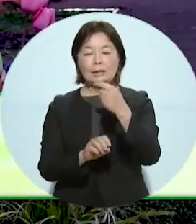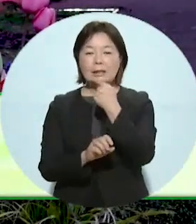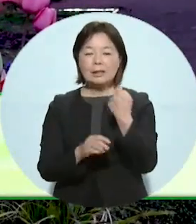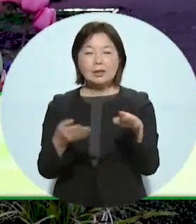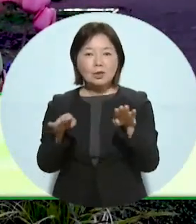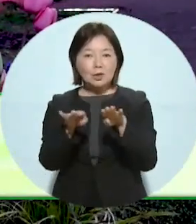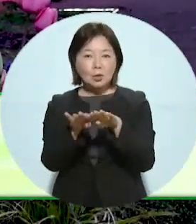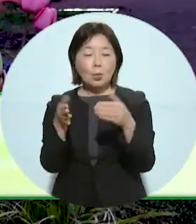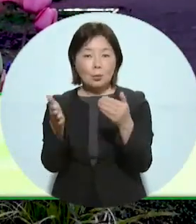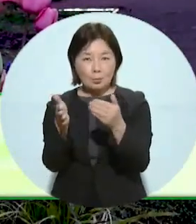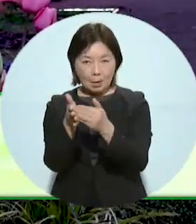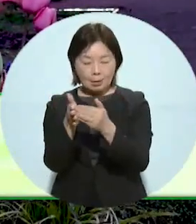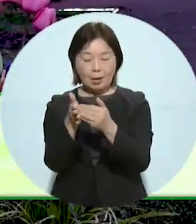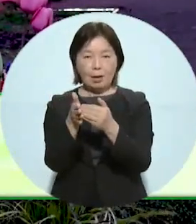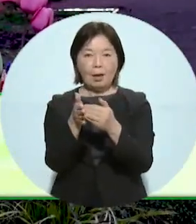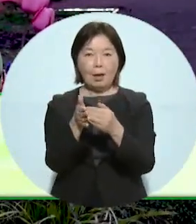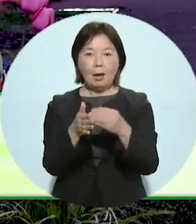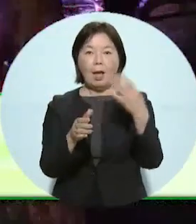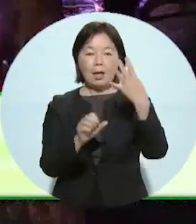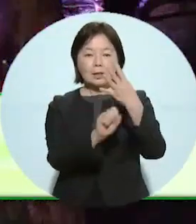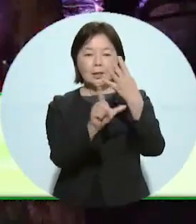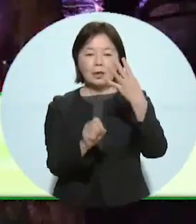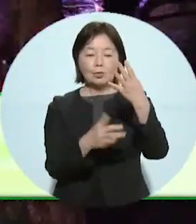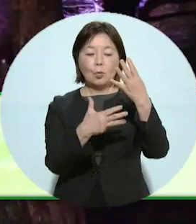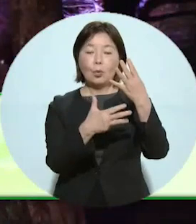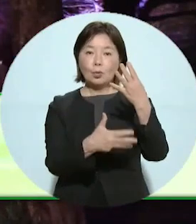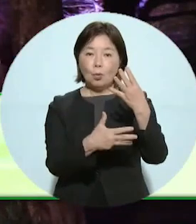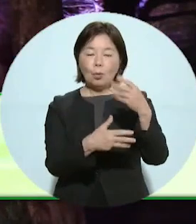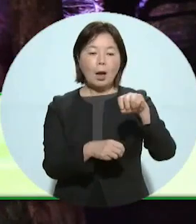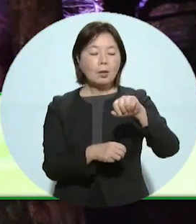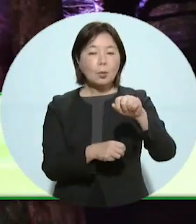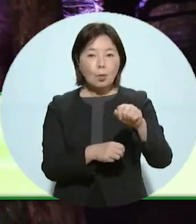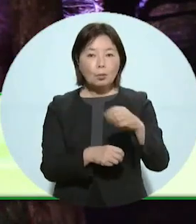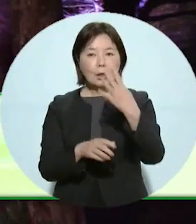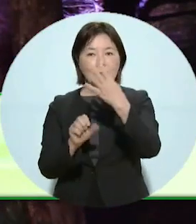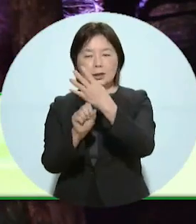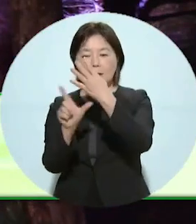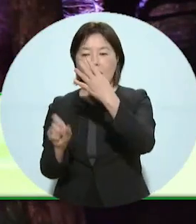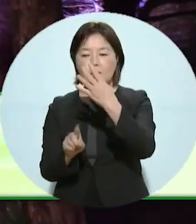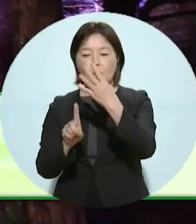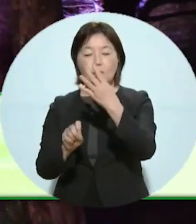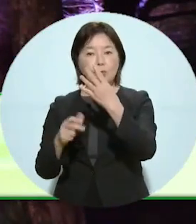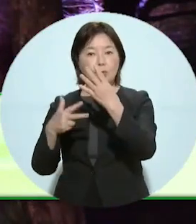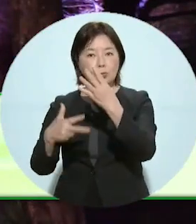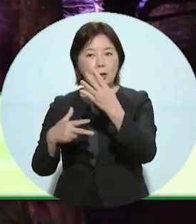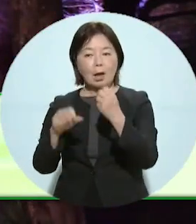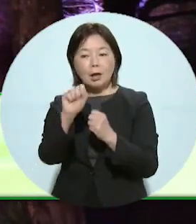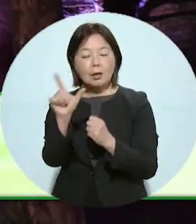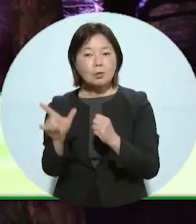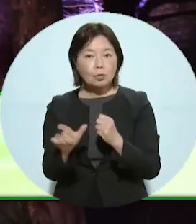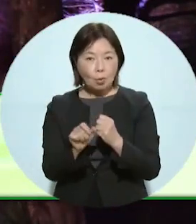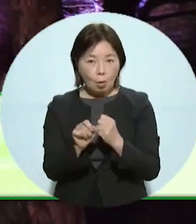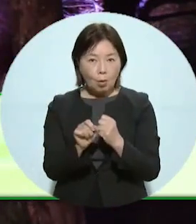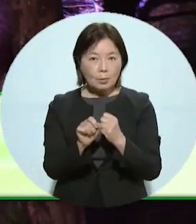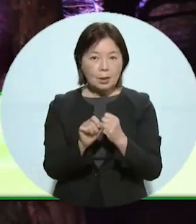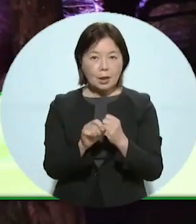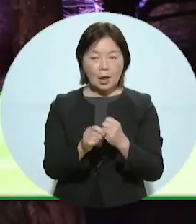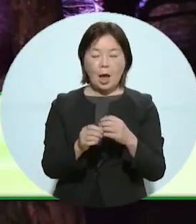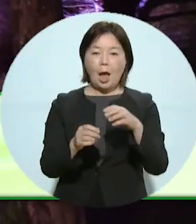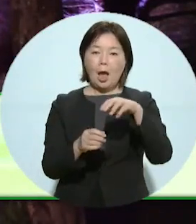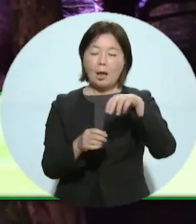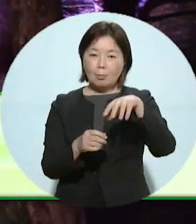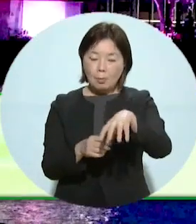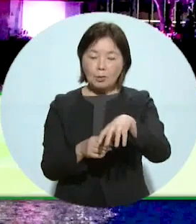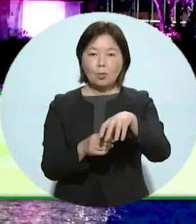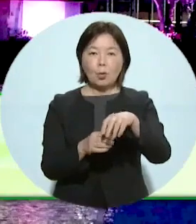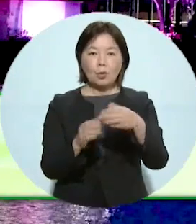。来月8日土曜日から17日月曜日までは浮間桜草祭りも開